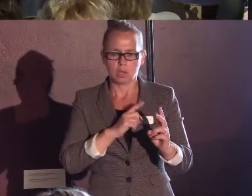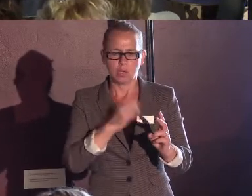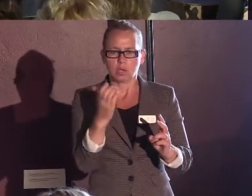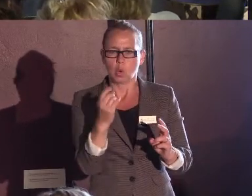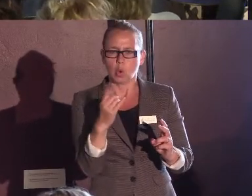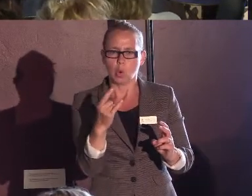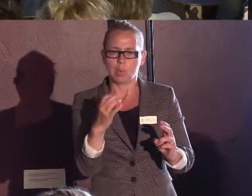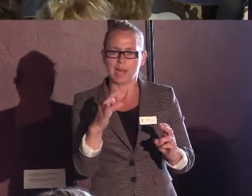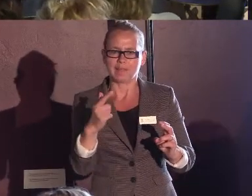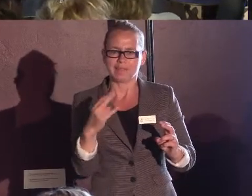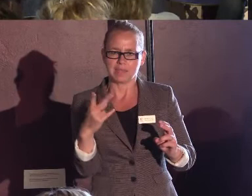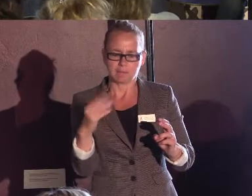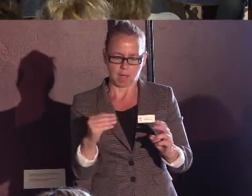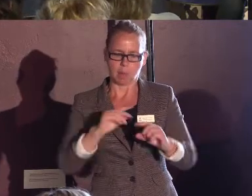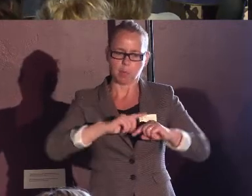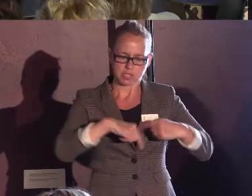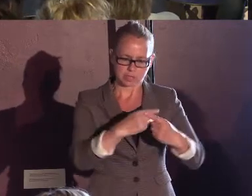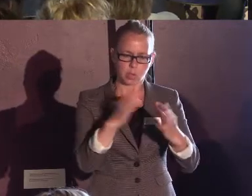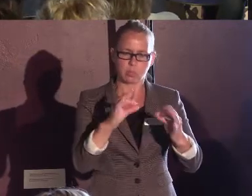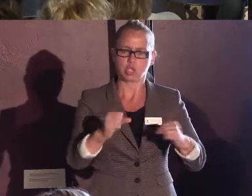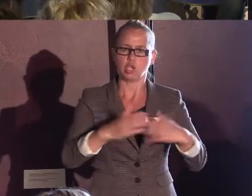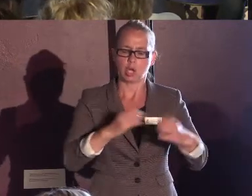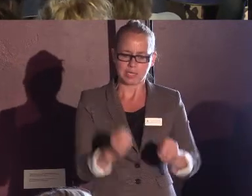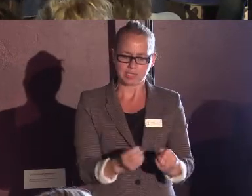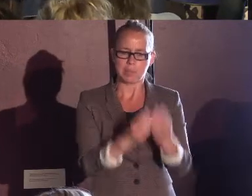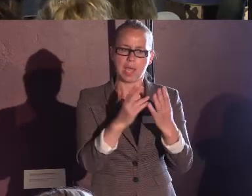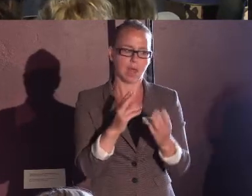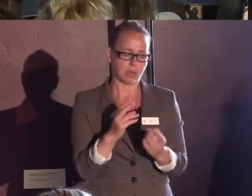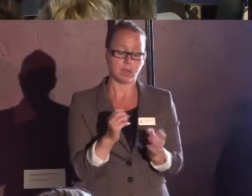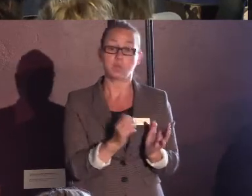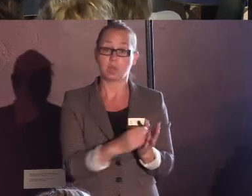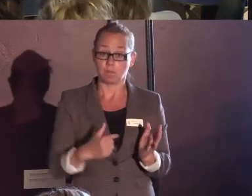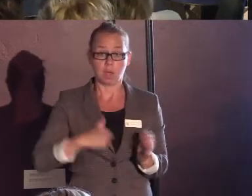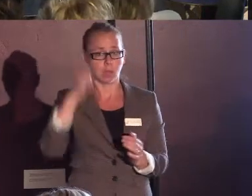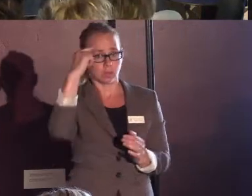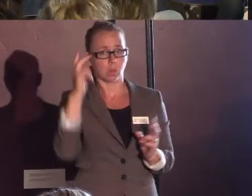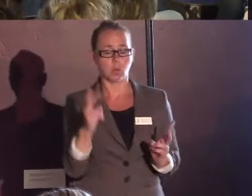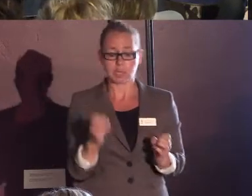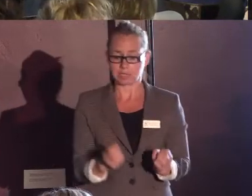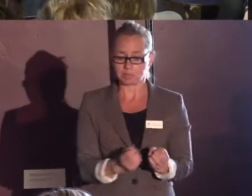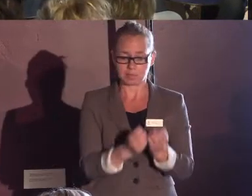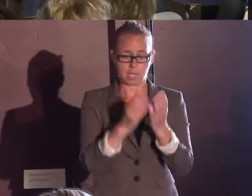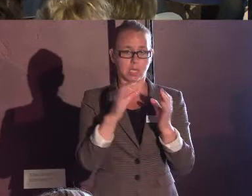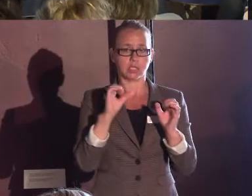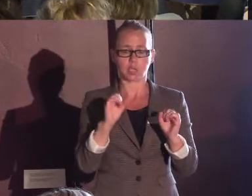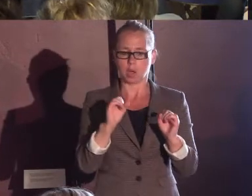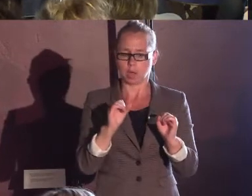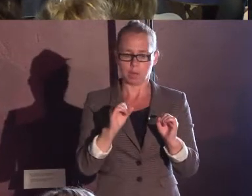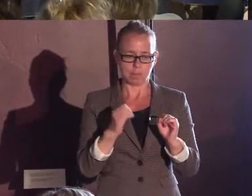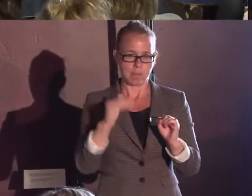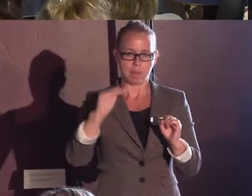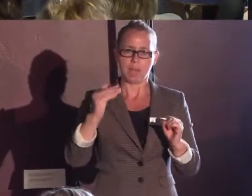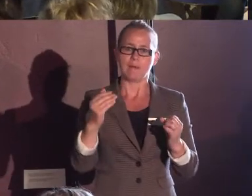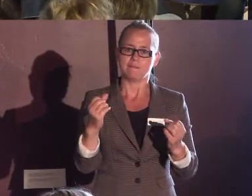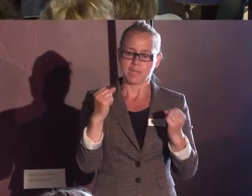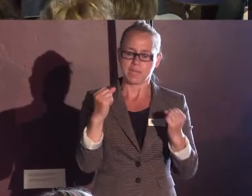kollaborativa designprocesser involverade i att göra spel. Så därför tror jag också att spelen kommer att ha större och större betydelse, eller